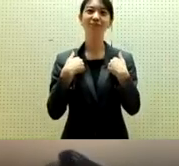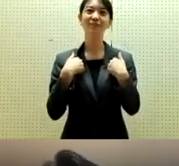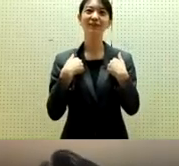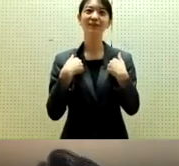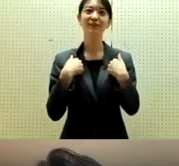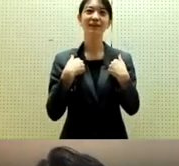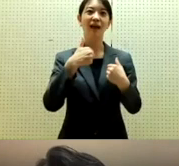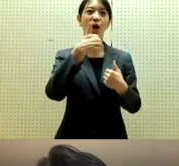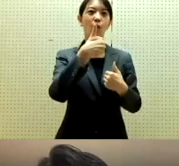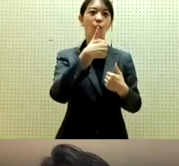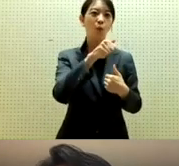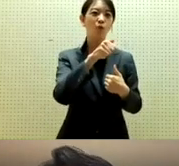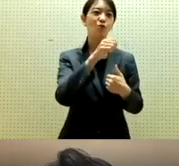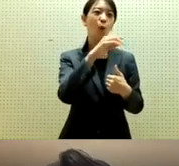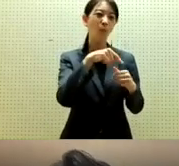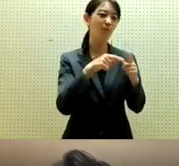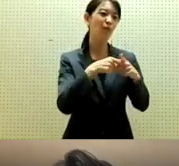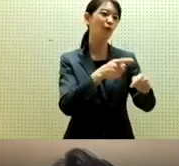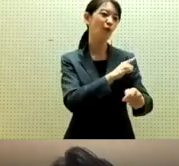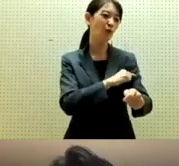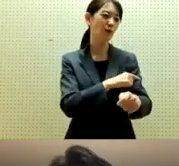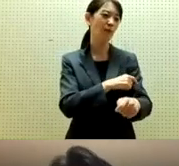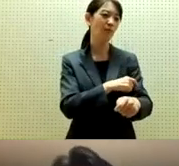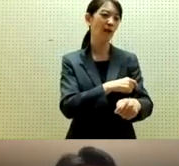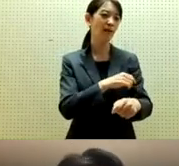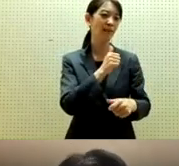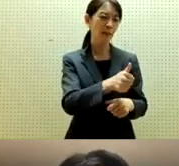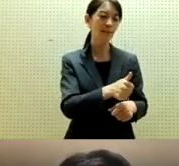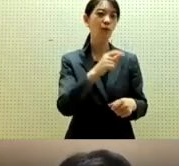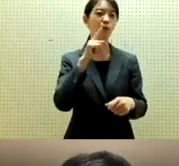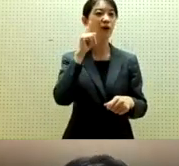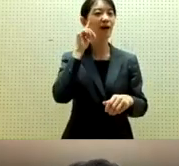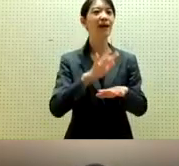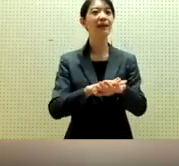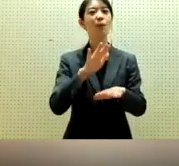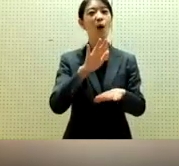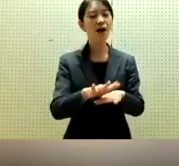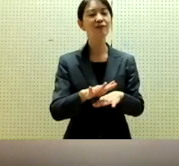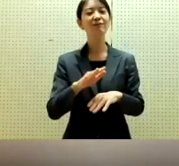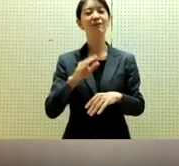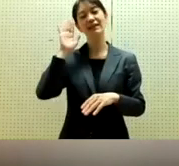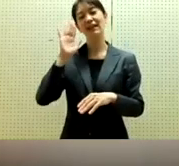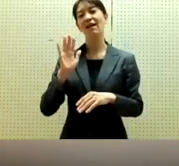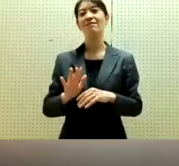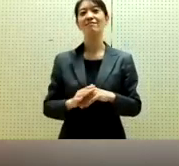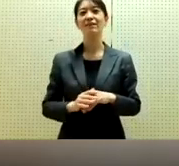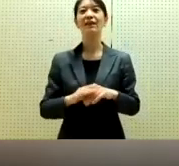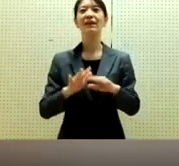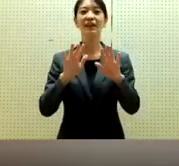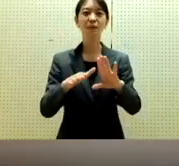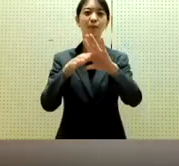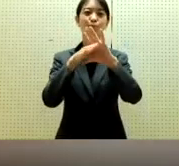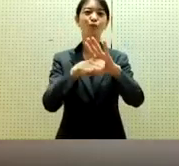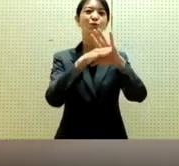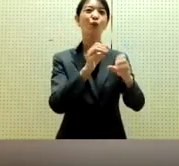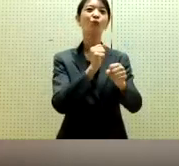メだとかみたいな話も聞いたことありますけれども今そうじゃなくて文章を作るっていうことができるのが大事だっていうところを多分